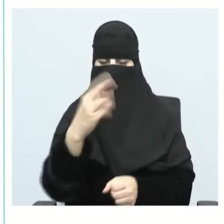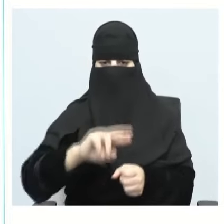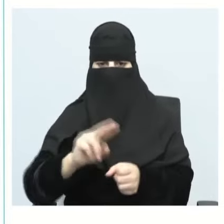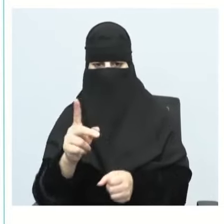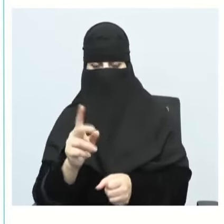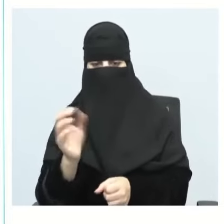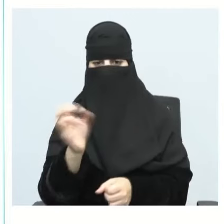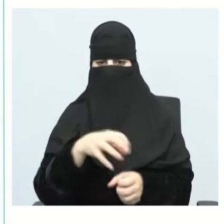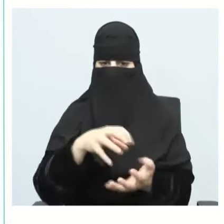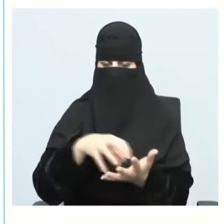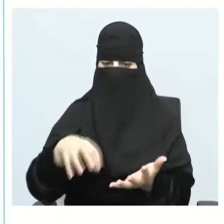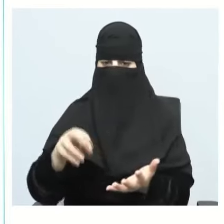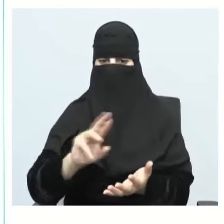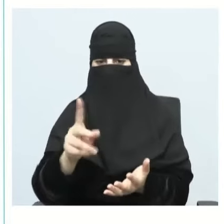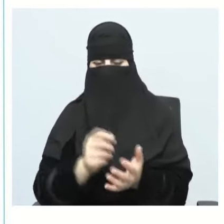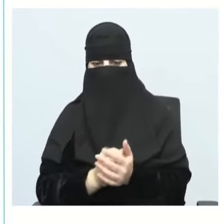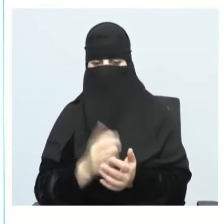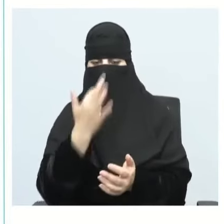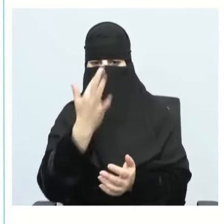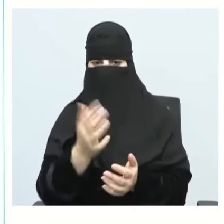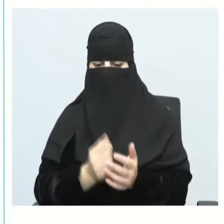حتى يصير معك الطريق